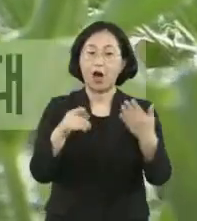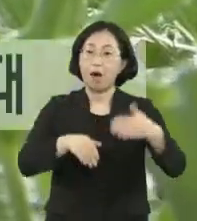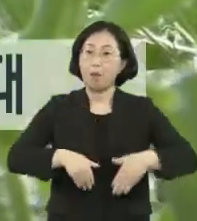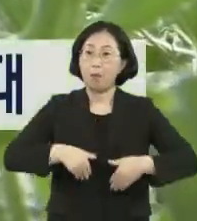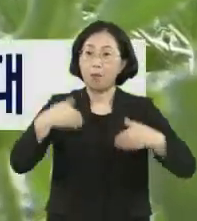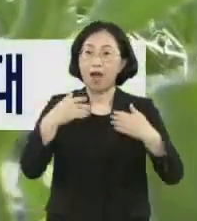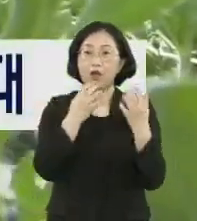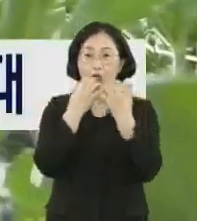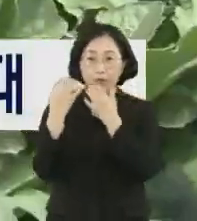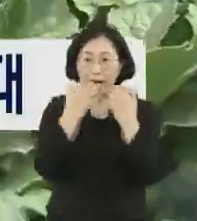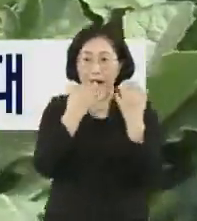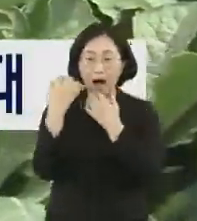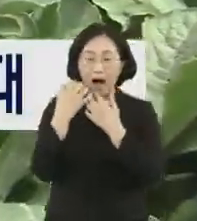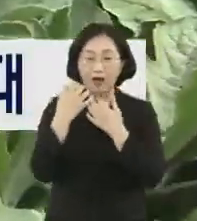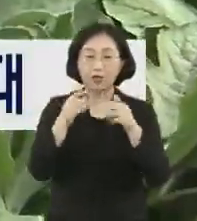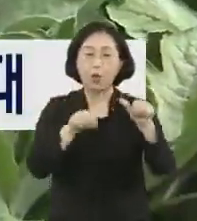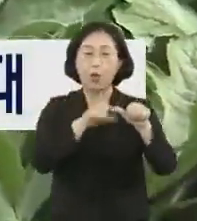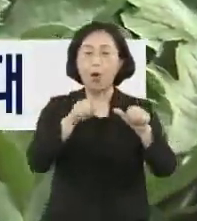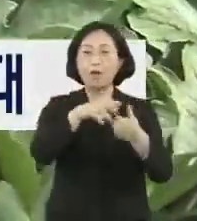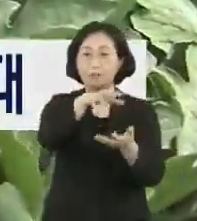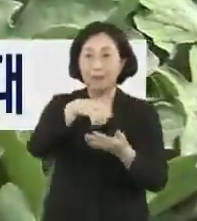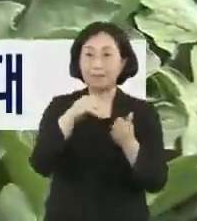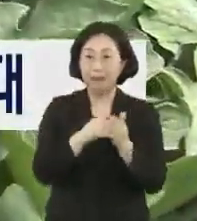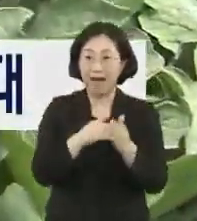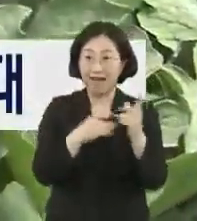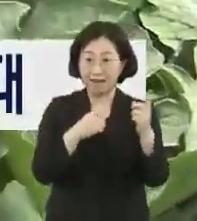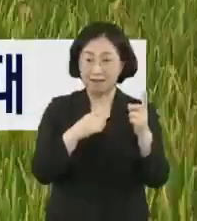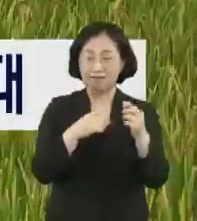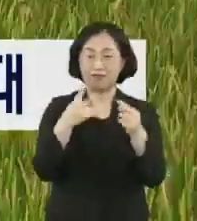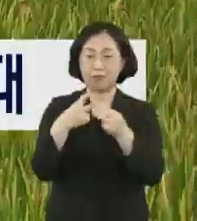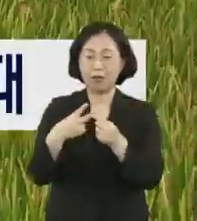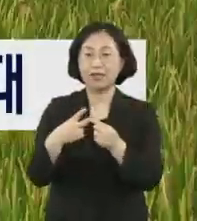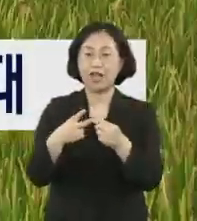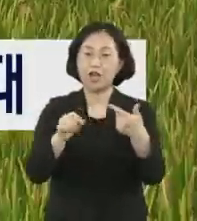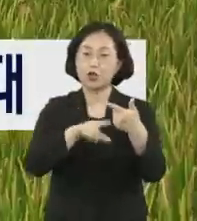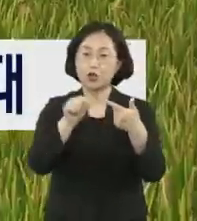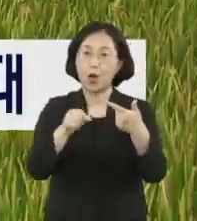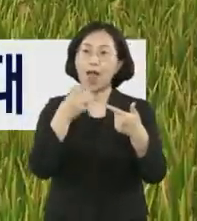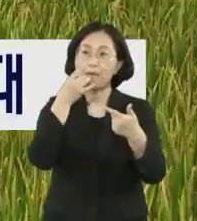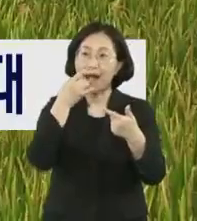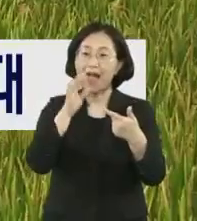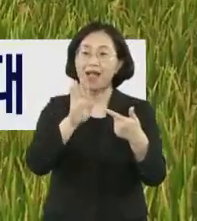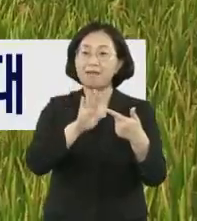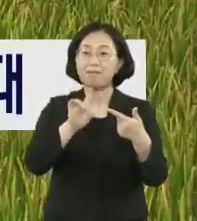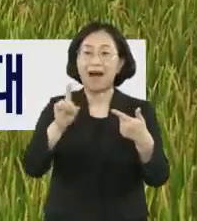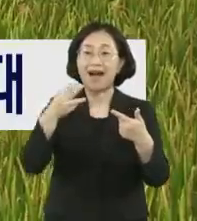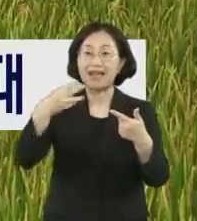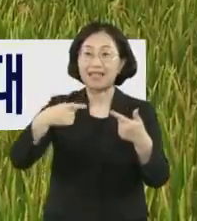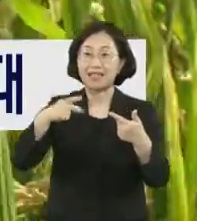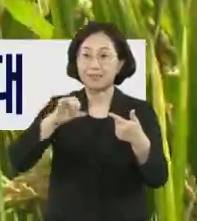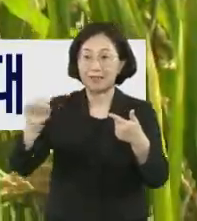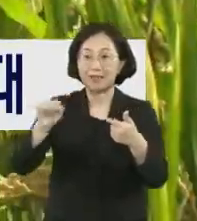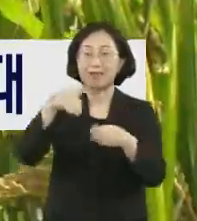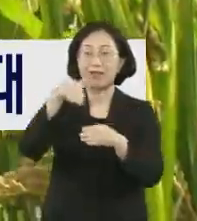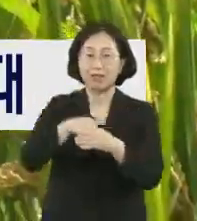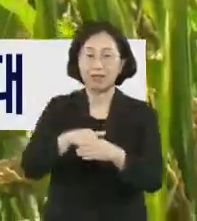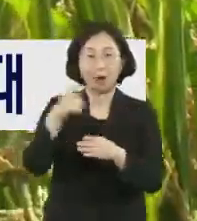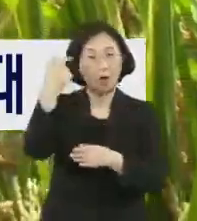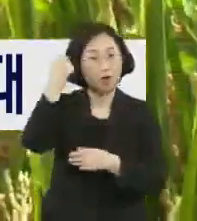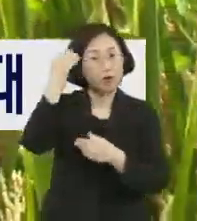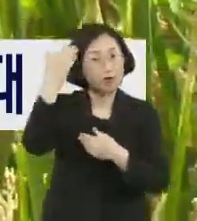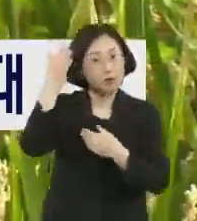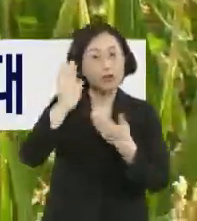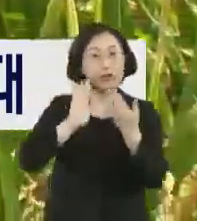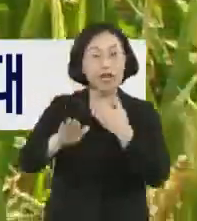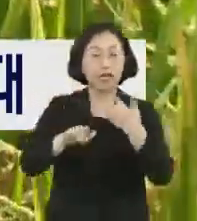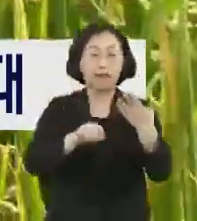수박을 심어서 5월까지 수확한 데 이어 6월 초 극조생종 벼인 빠르미를 심어 69일 만인 8월